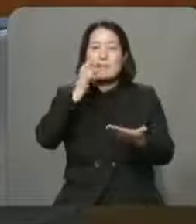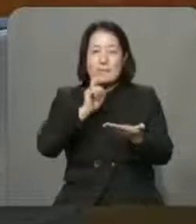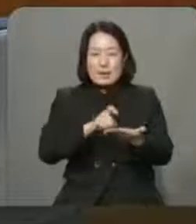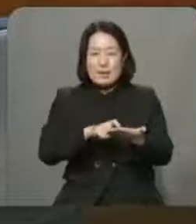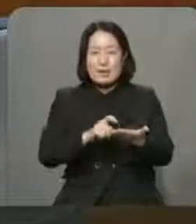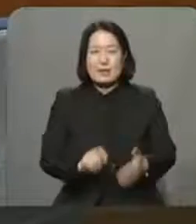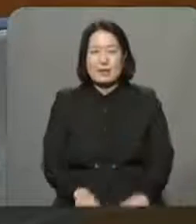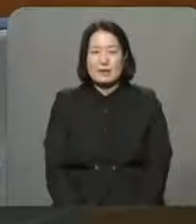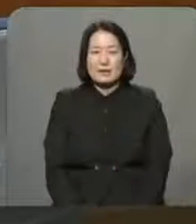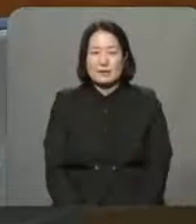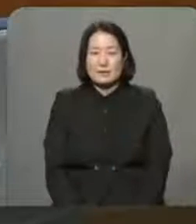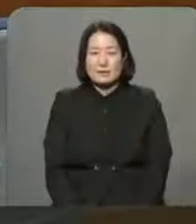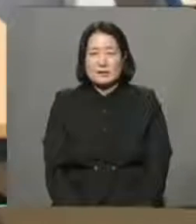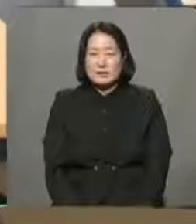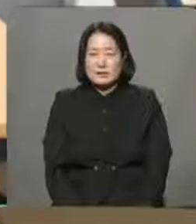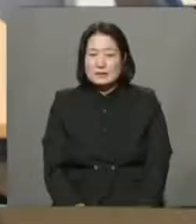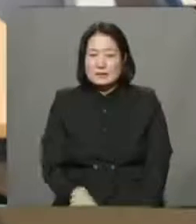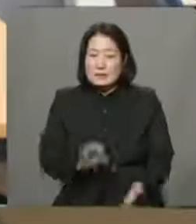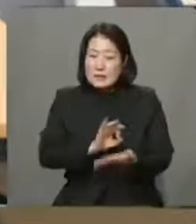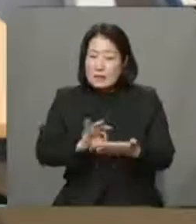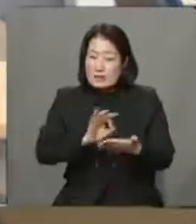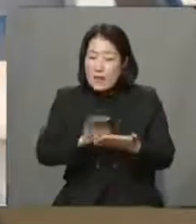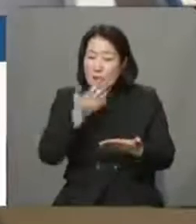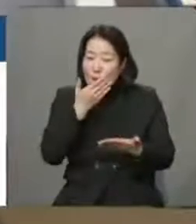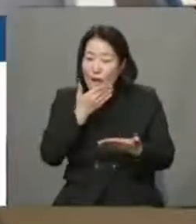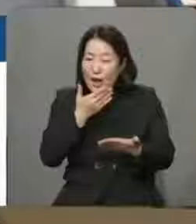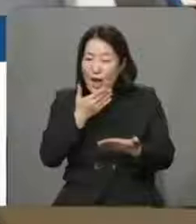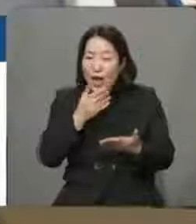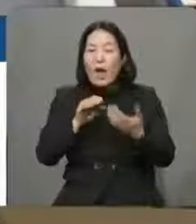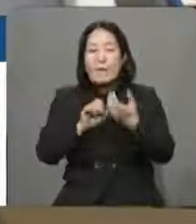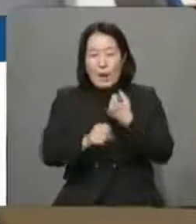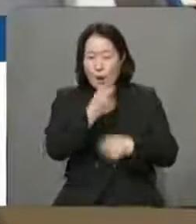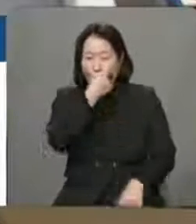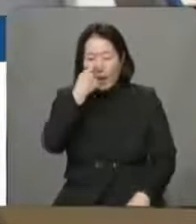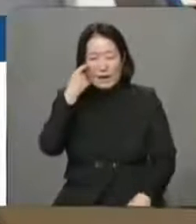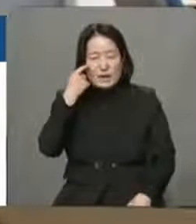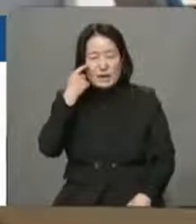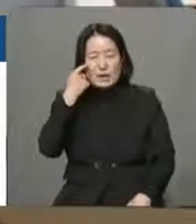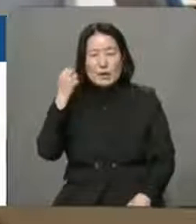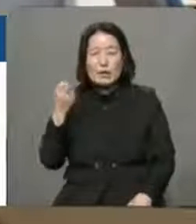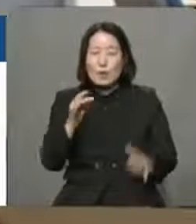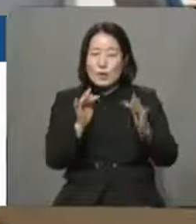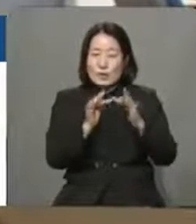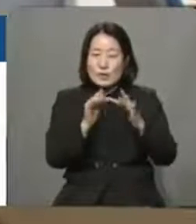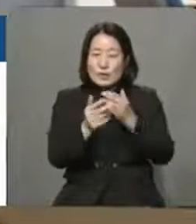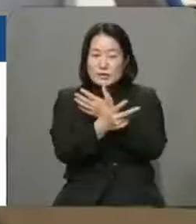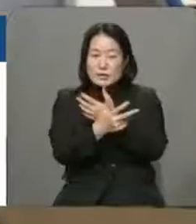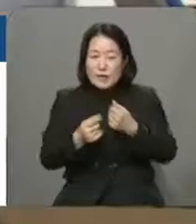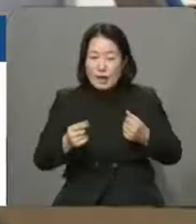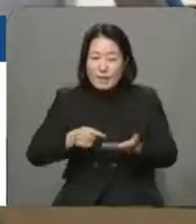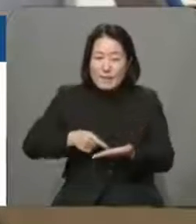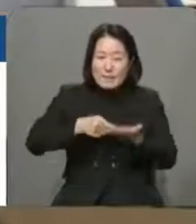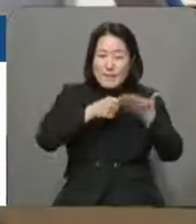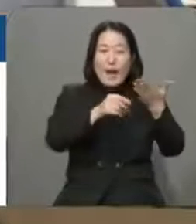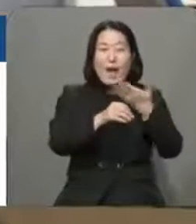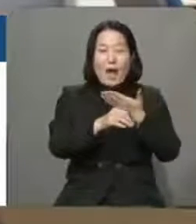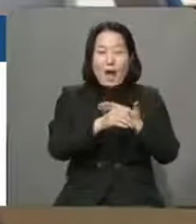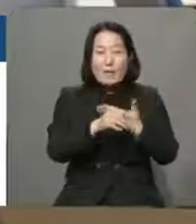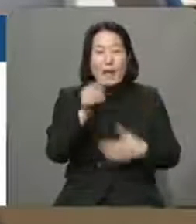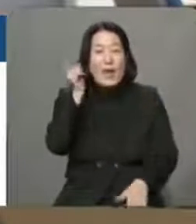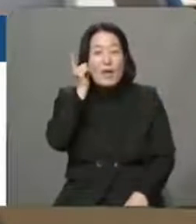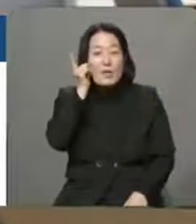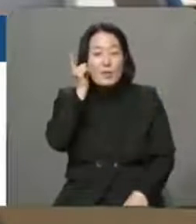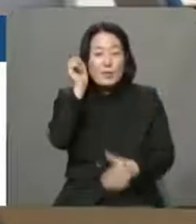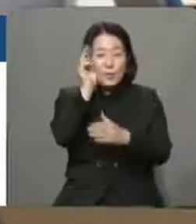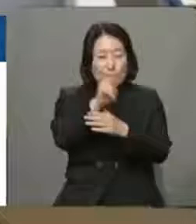쉬었습니다 자리가 있는지를 바로 확인할 수 있어서 너무 편하구요 온라인상으로 바로 신청을 하면 저희 그